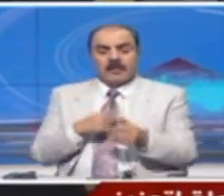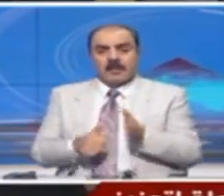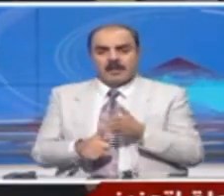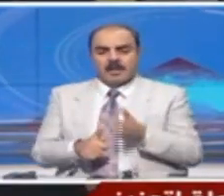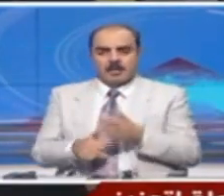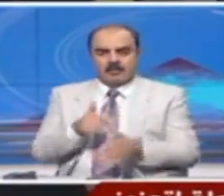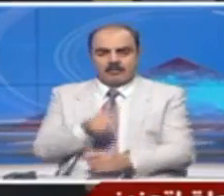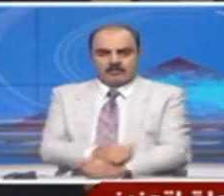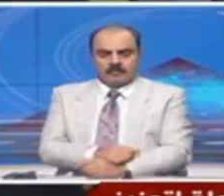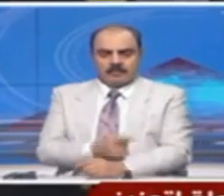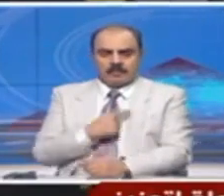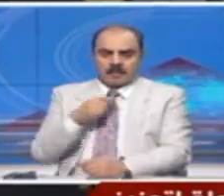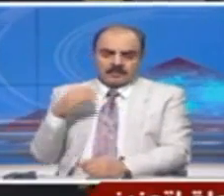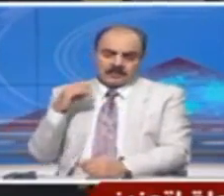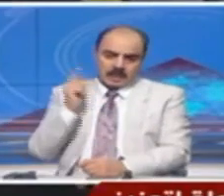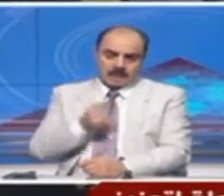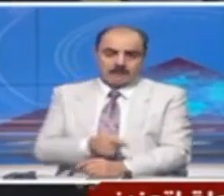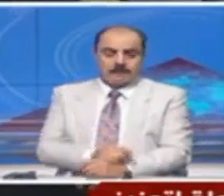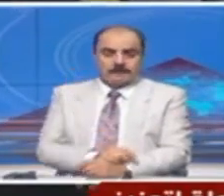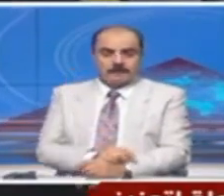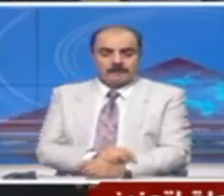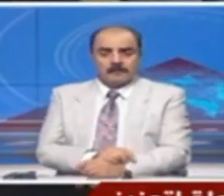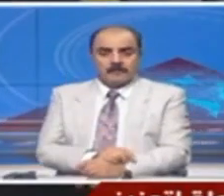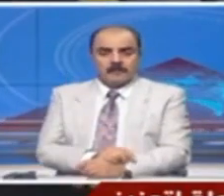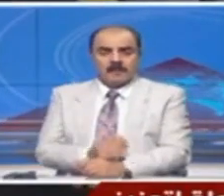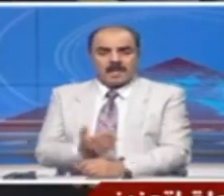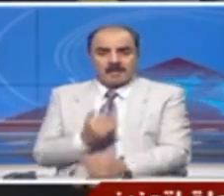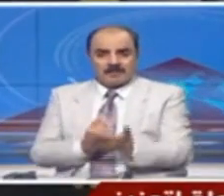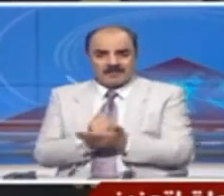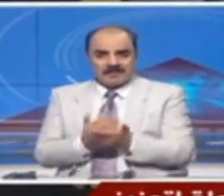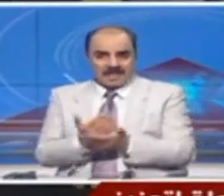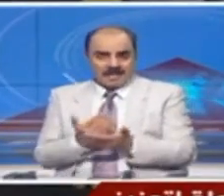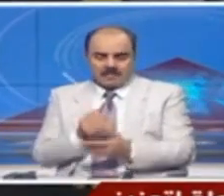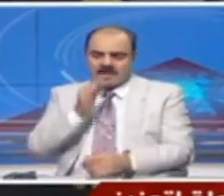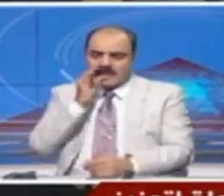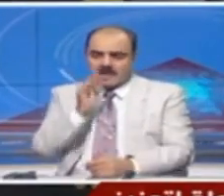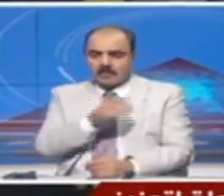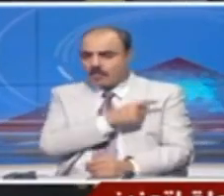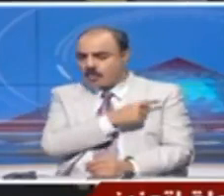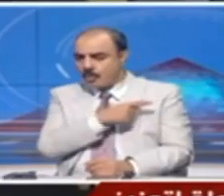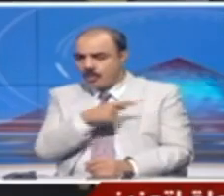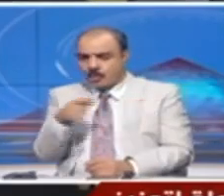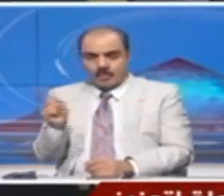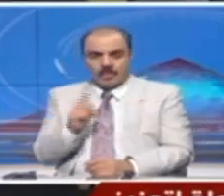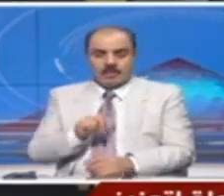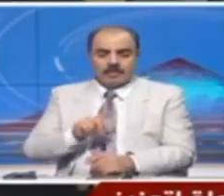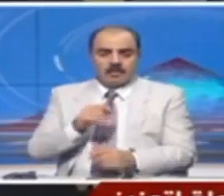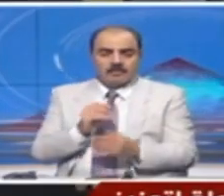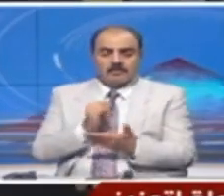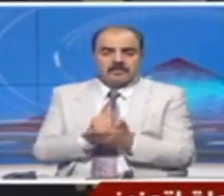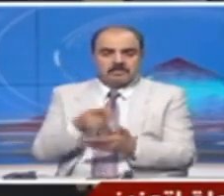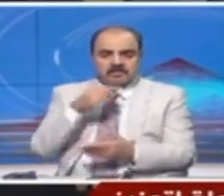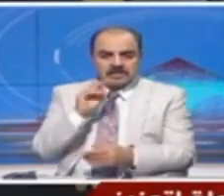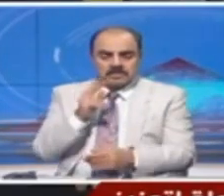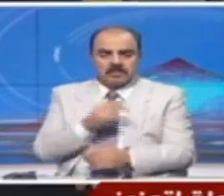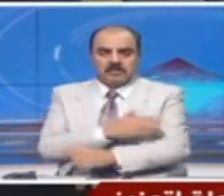الأولى، ودي توجيهات فخامة الرئيس إن يعني قبل بدء العام الدراسي نكون طعامنا يعني كل يعني